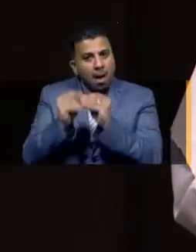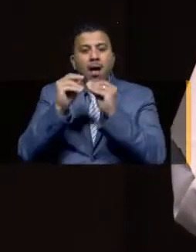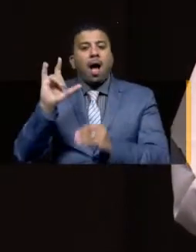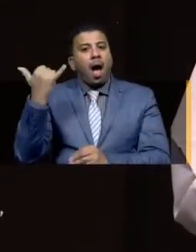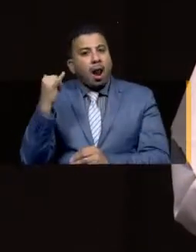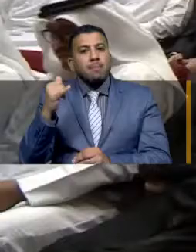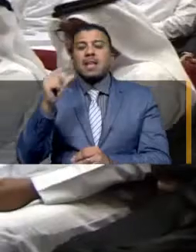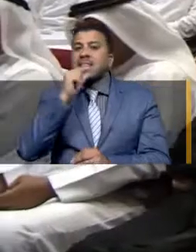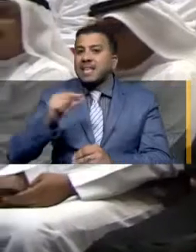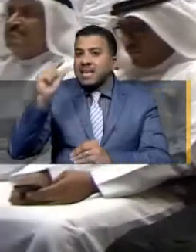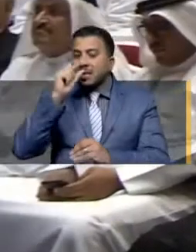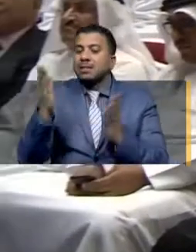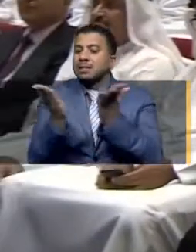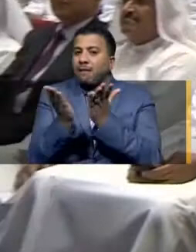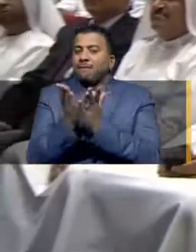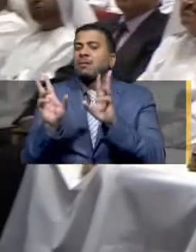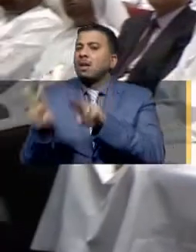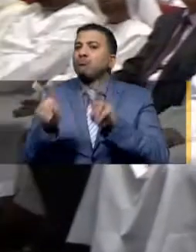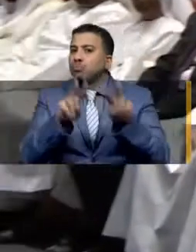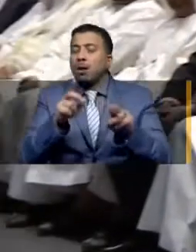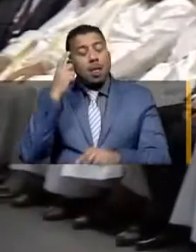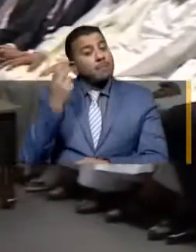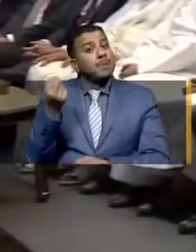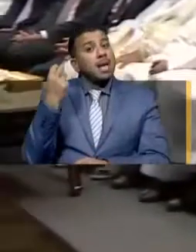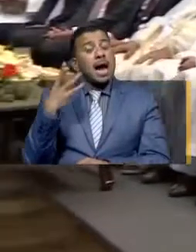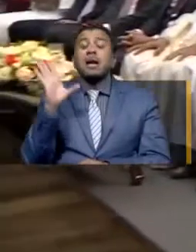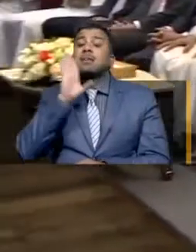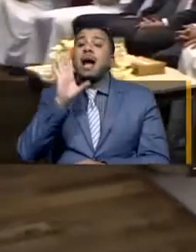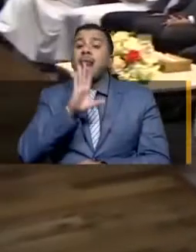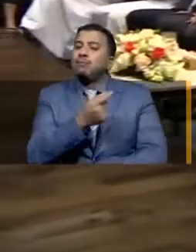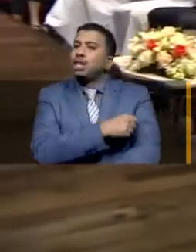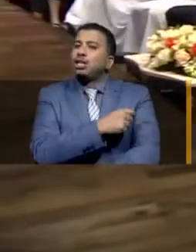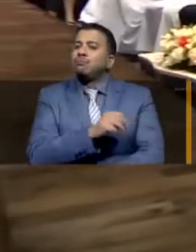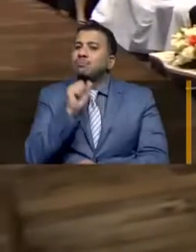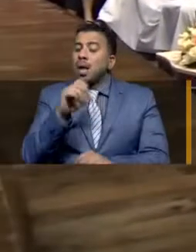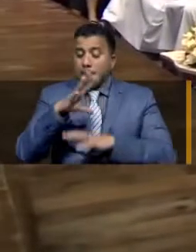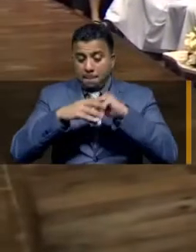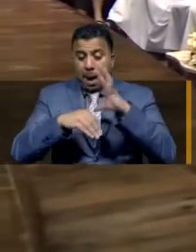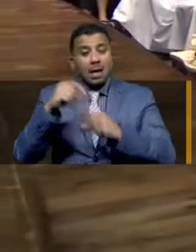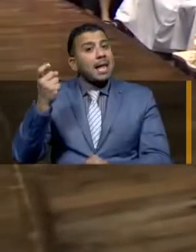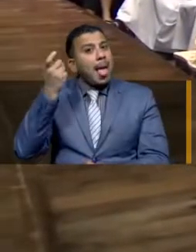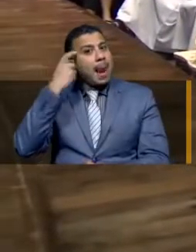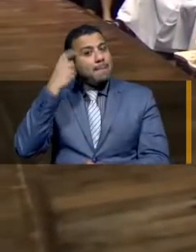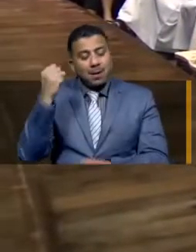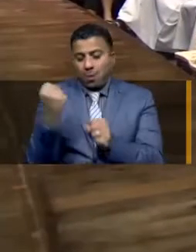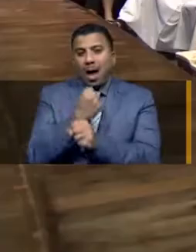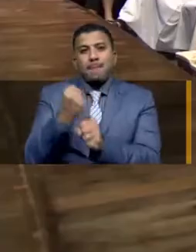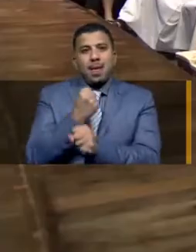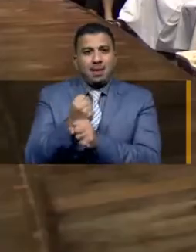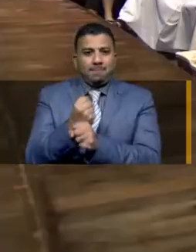الأنشطة اللاصفية المتنوعة والابتكار والتعلم التجريبي والمهارات العلمية والعملية.